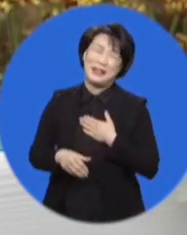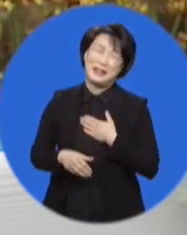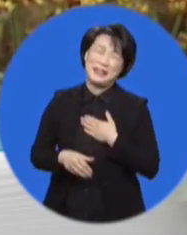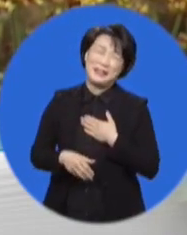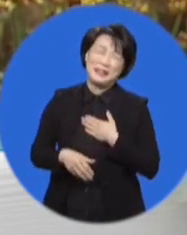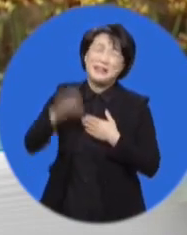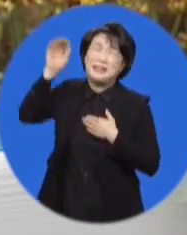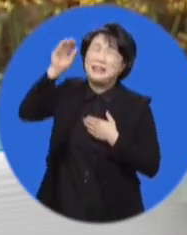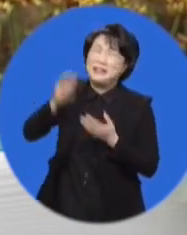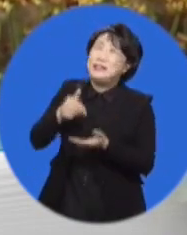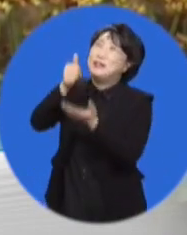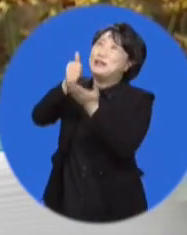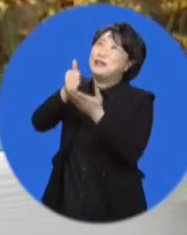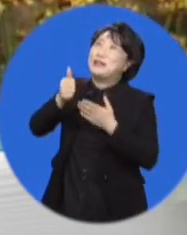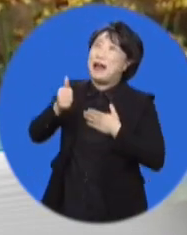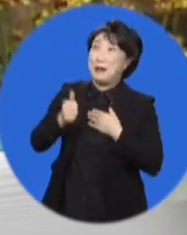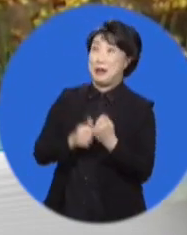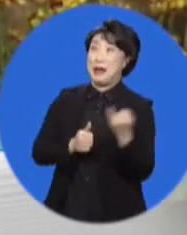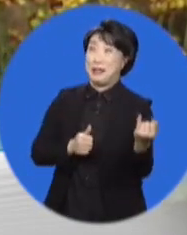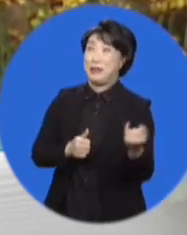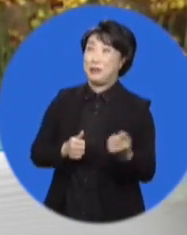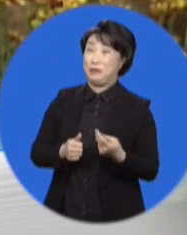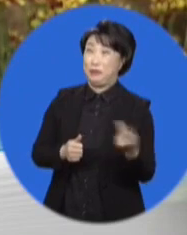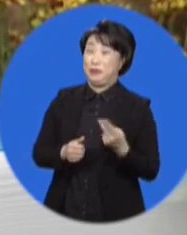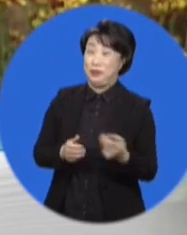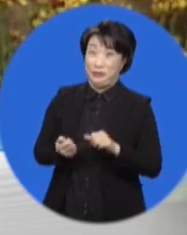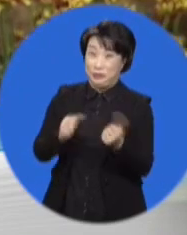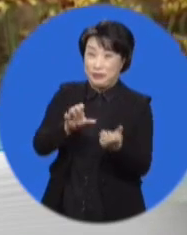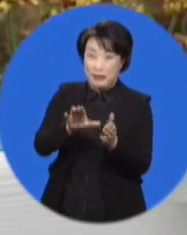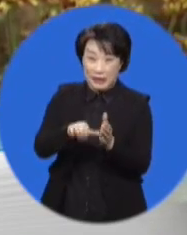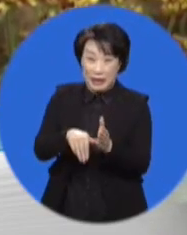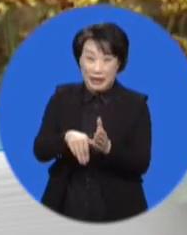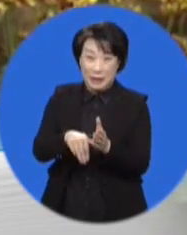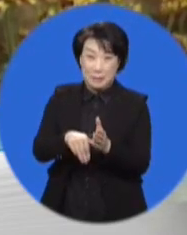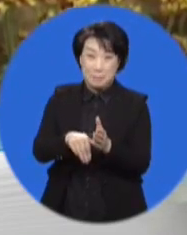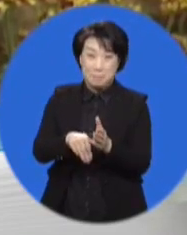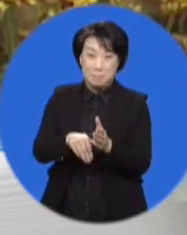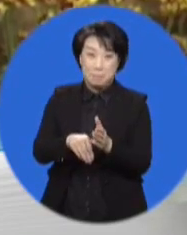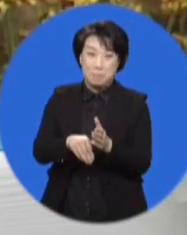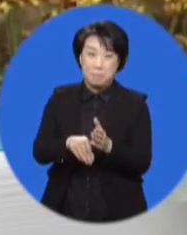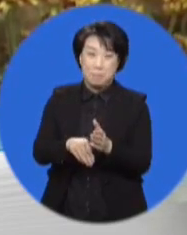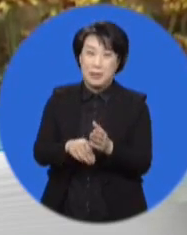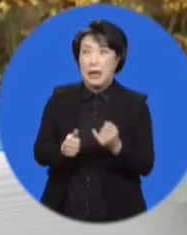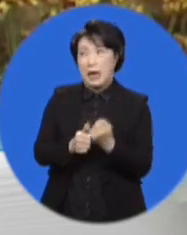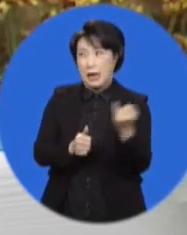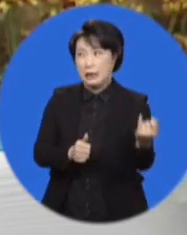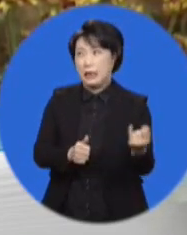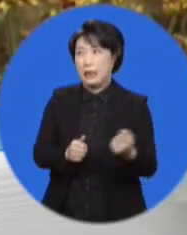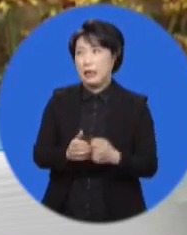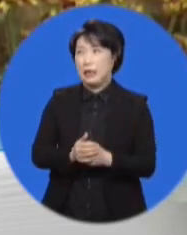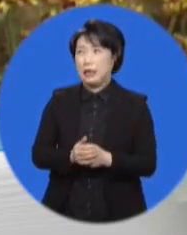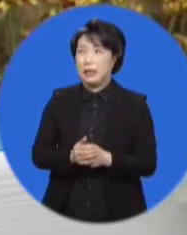주님, 나 우리 집사람이 죽을 때요. 우리